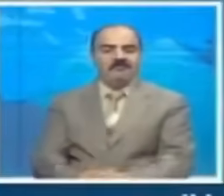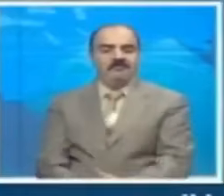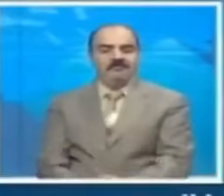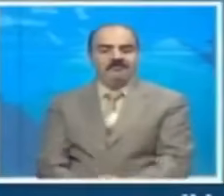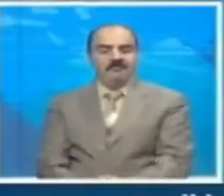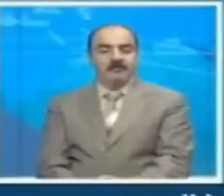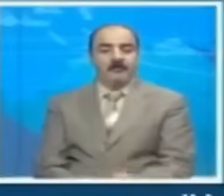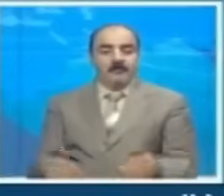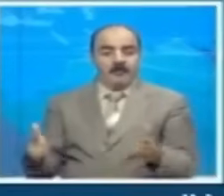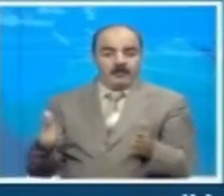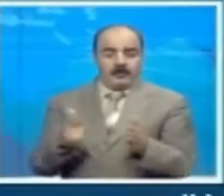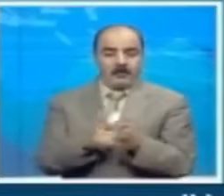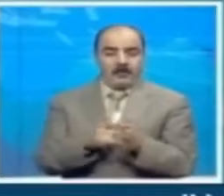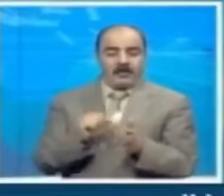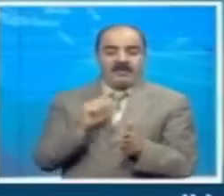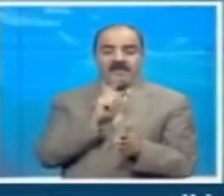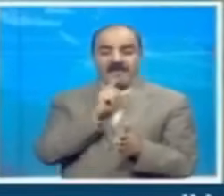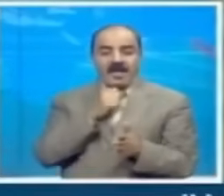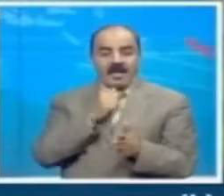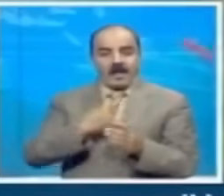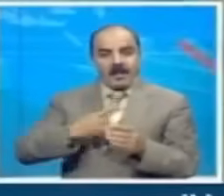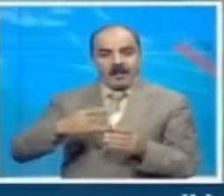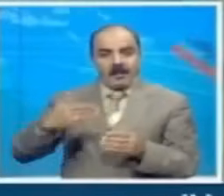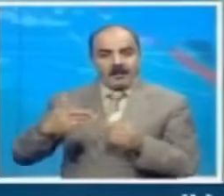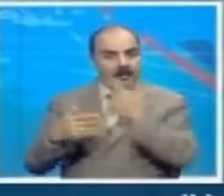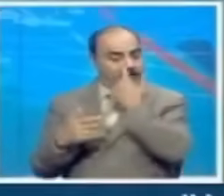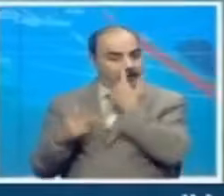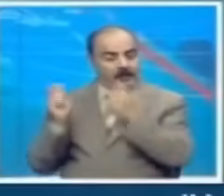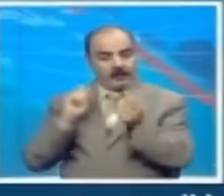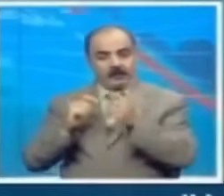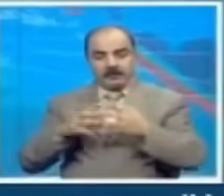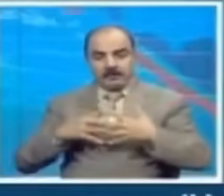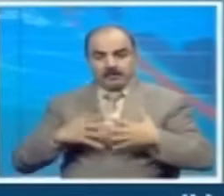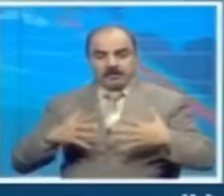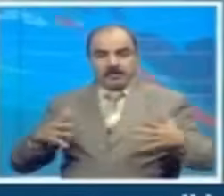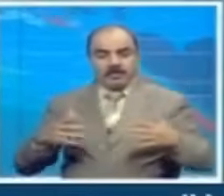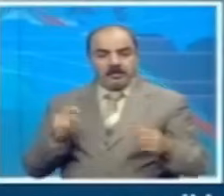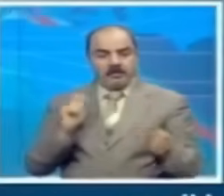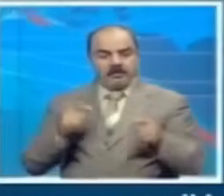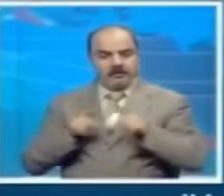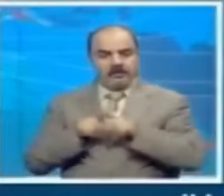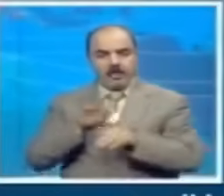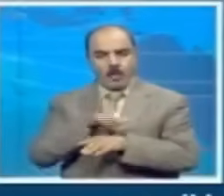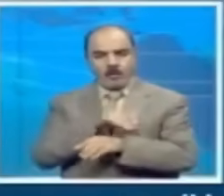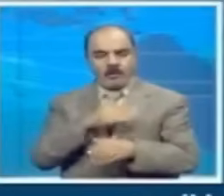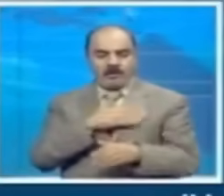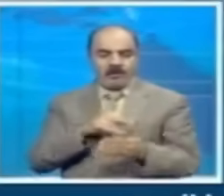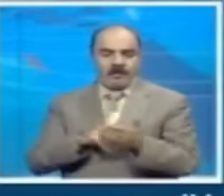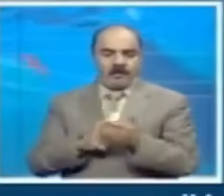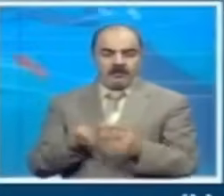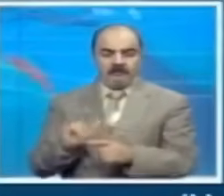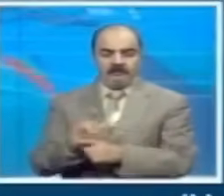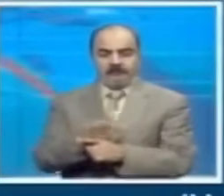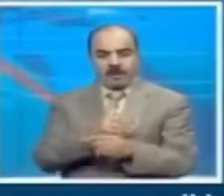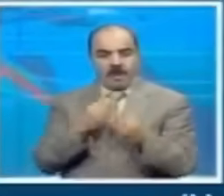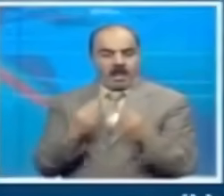إنشاء محطة الحاويات متعددة الأغراض وتطوير ميناء سفاجة يأتيان ضمن خطة الدولة لتطوير ورفع